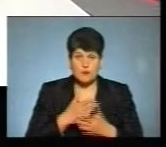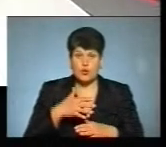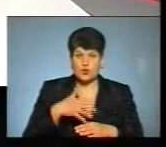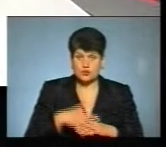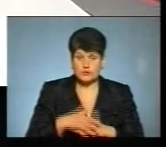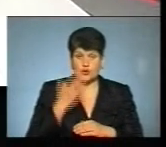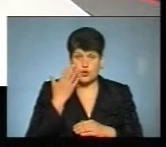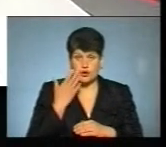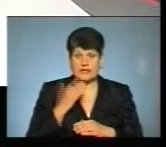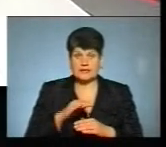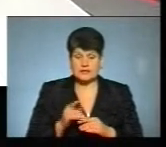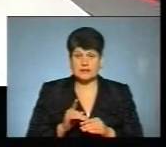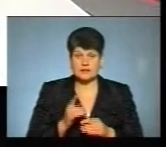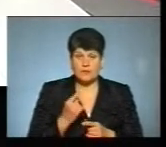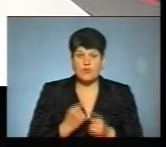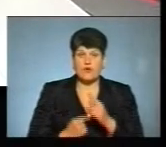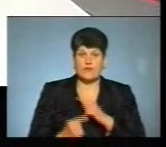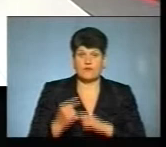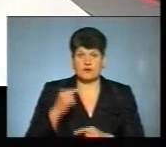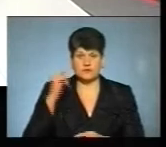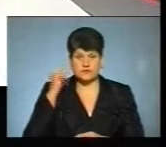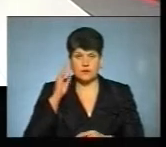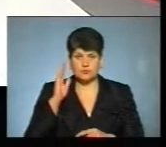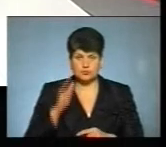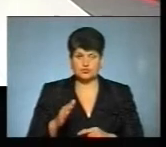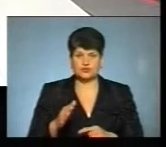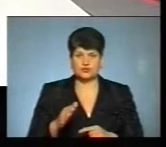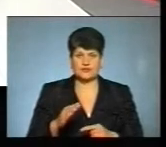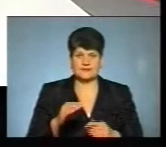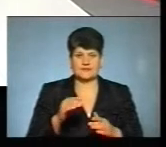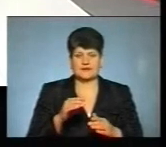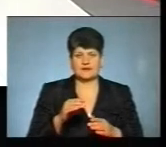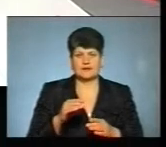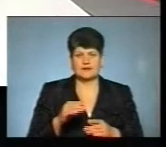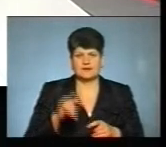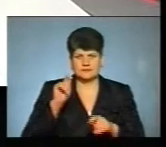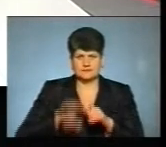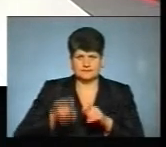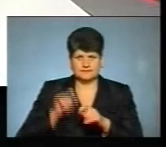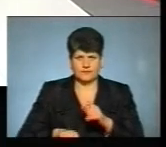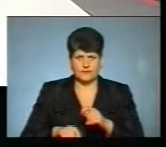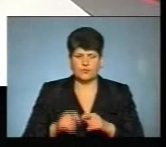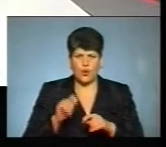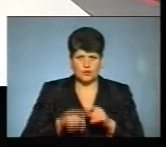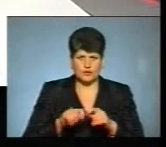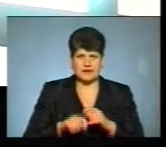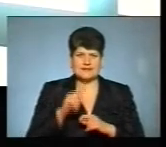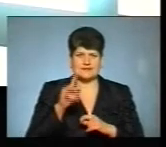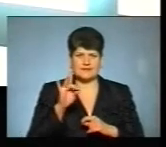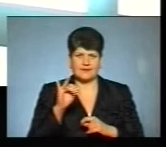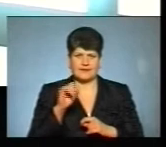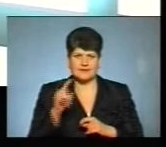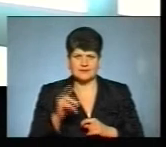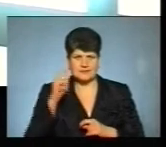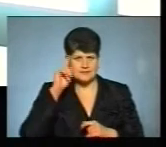коли діти вийдуть на навчання, будуть певні зрізи знань, саме для, можу говорити, 9-х там